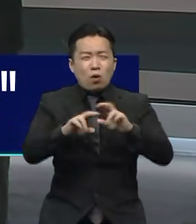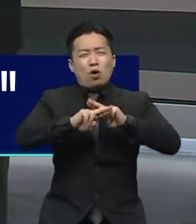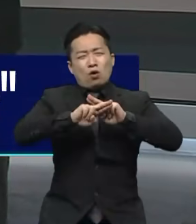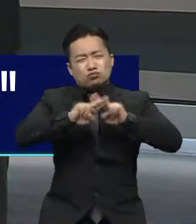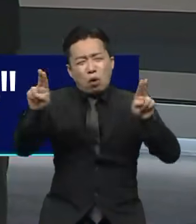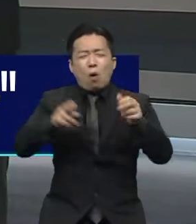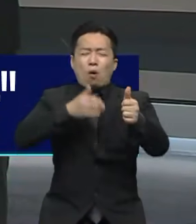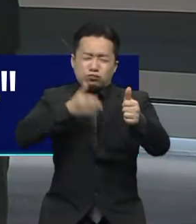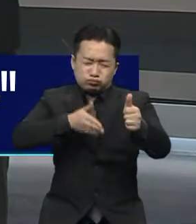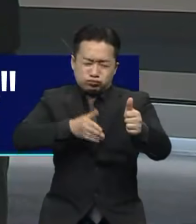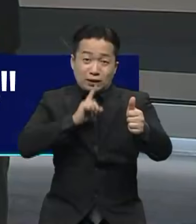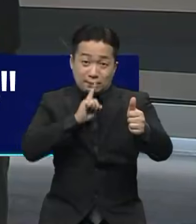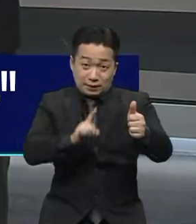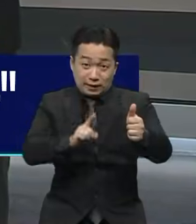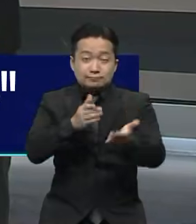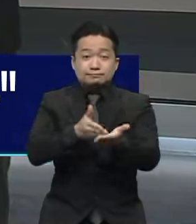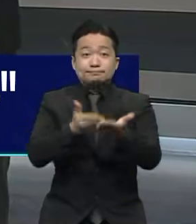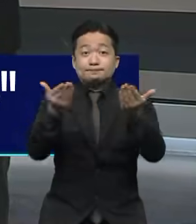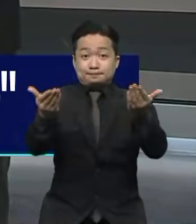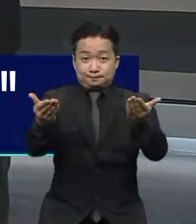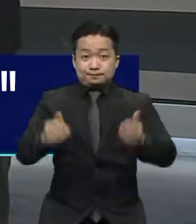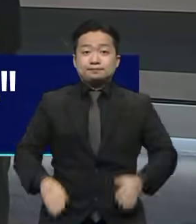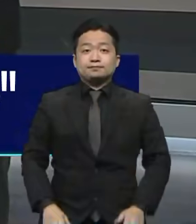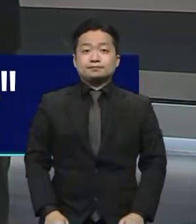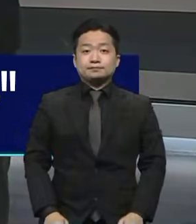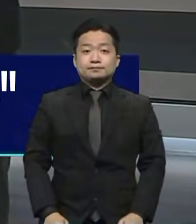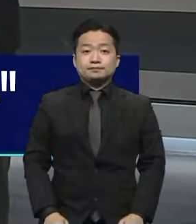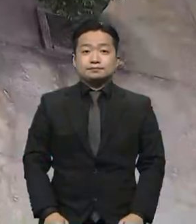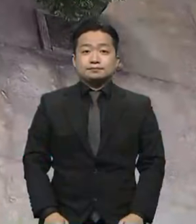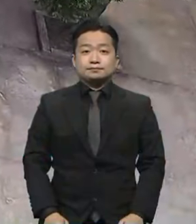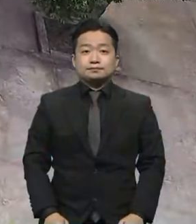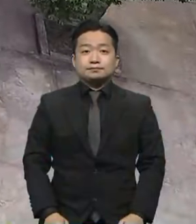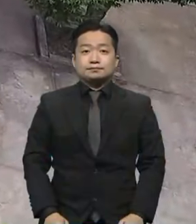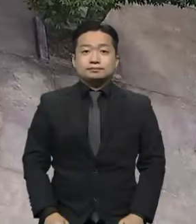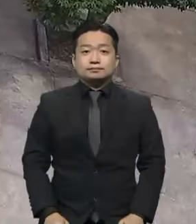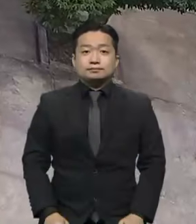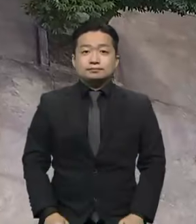취소해달라고 요청했습니다. 첫 소식 이주상 기자입니다.